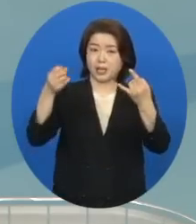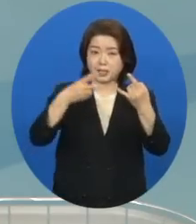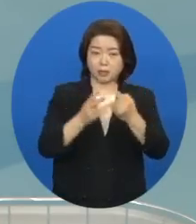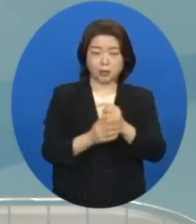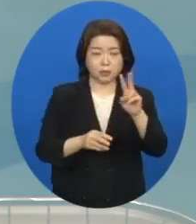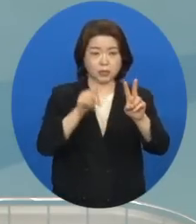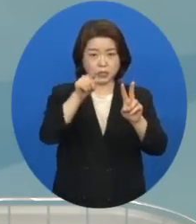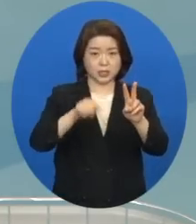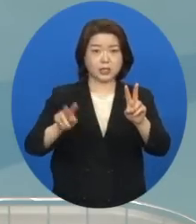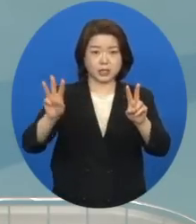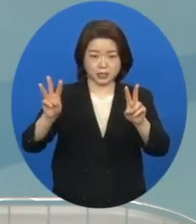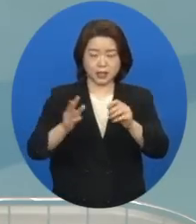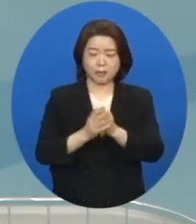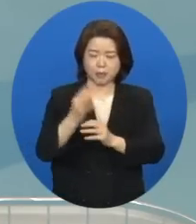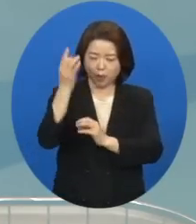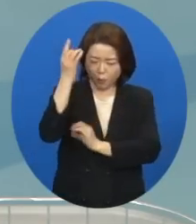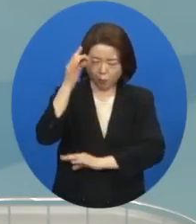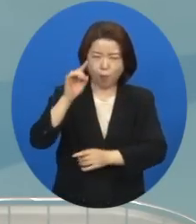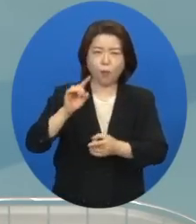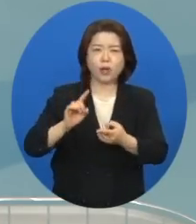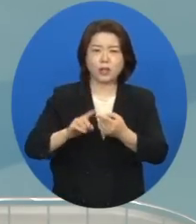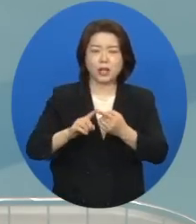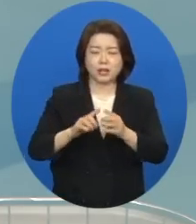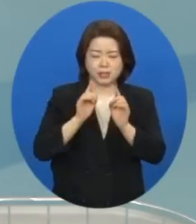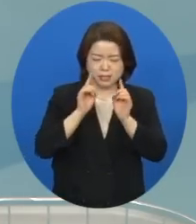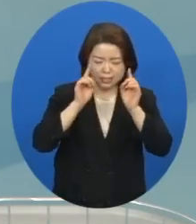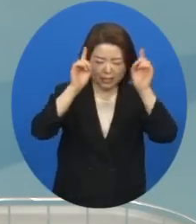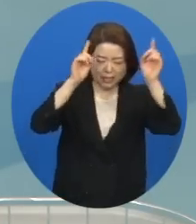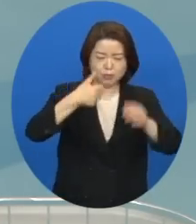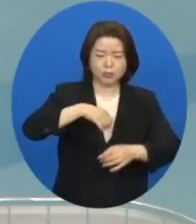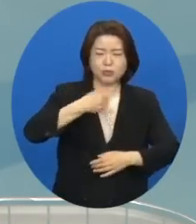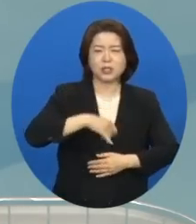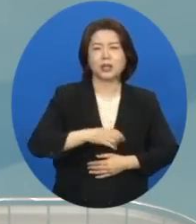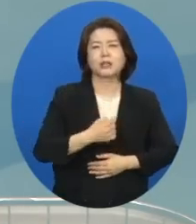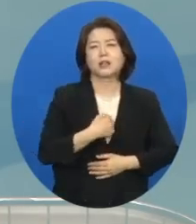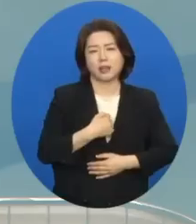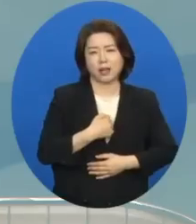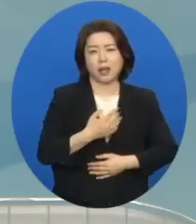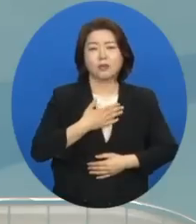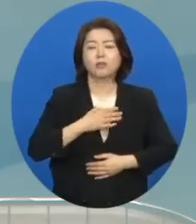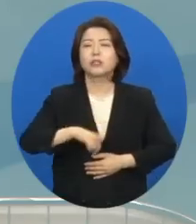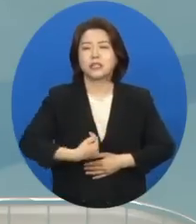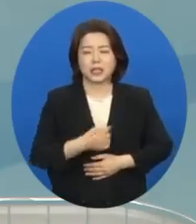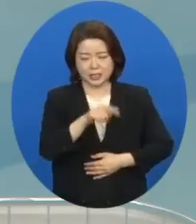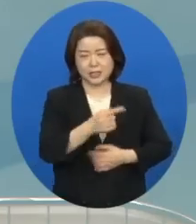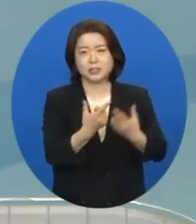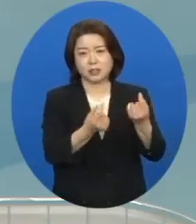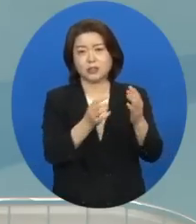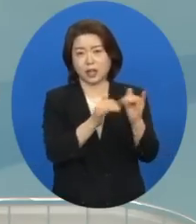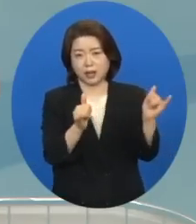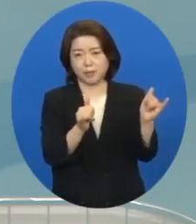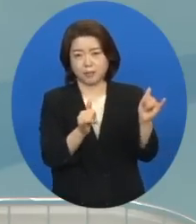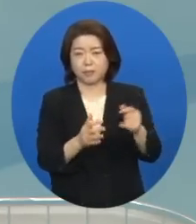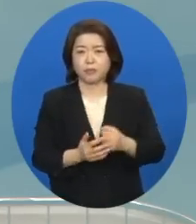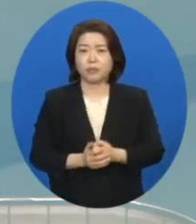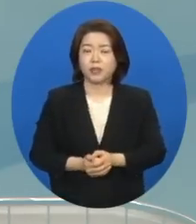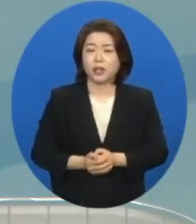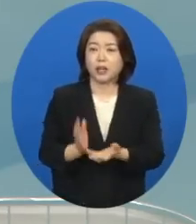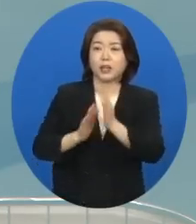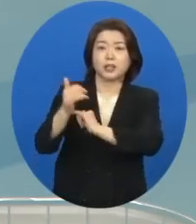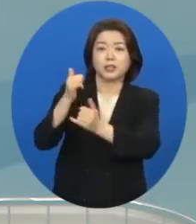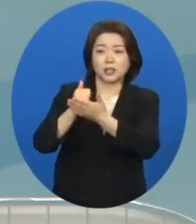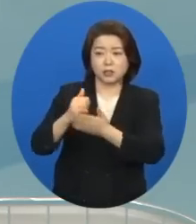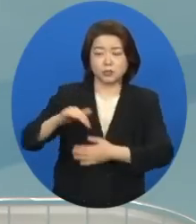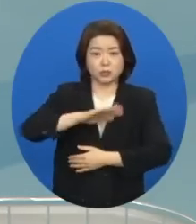3절에 본질상 진노의 자녀이었더니, 우리 자신이 그런 존재예요. 예수님은